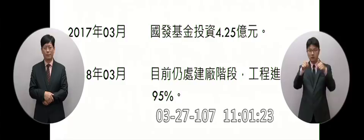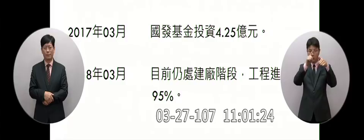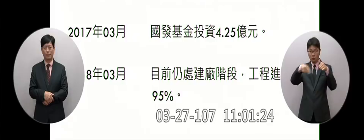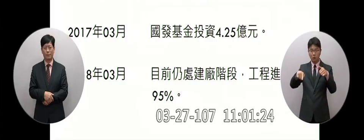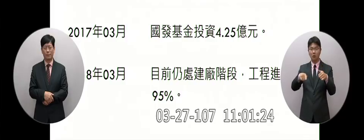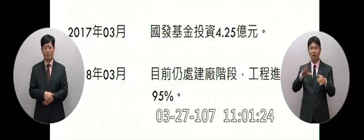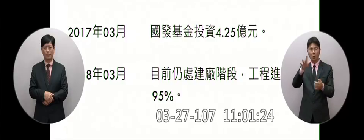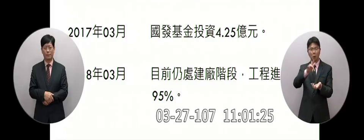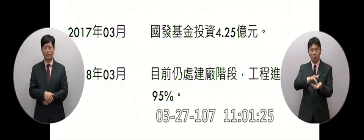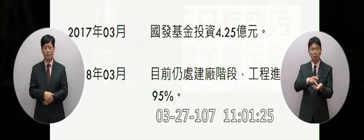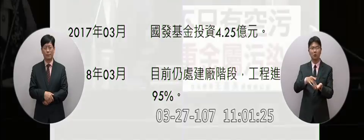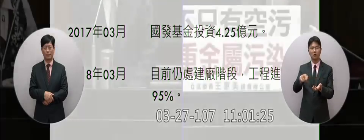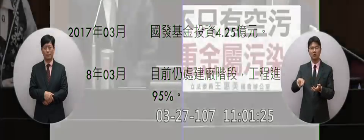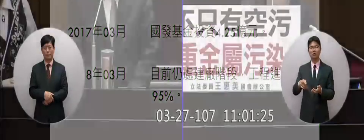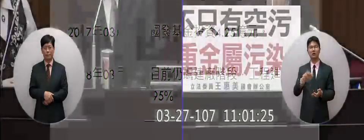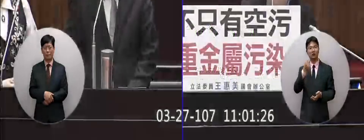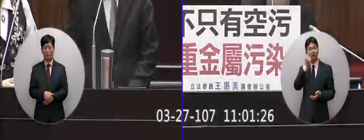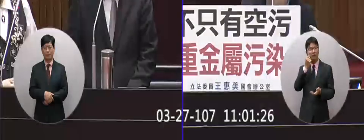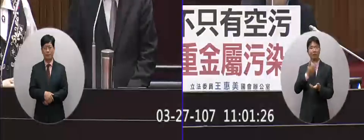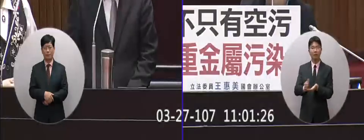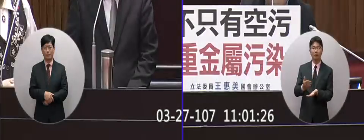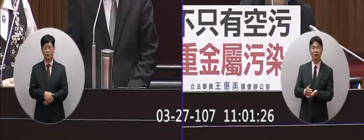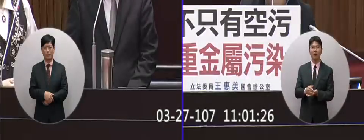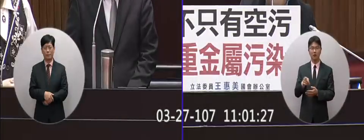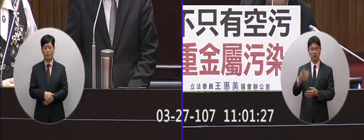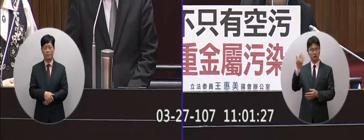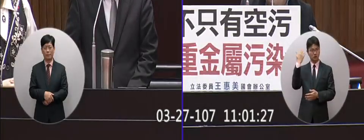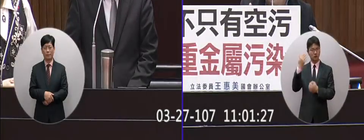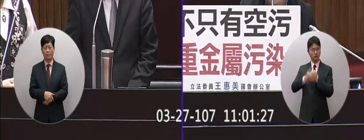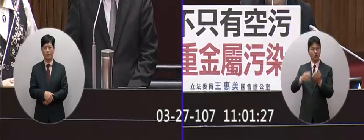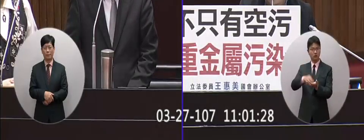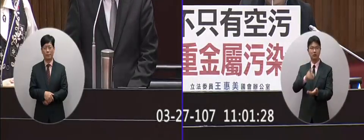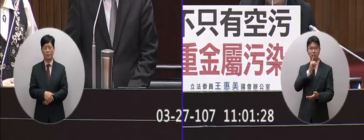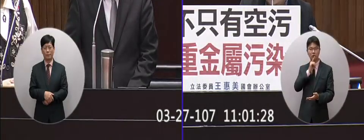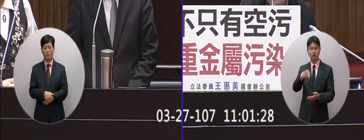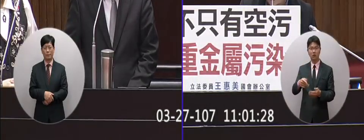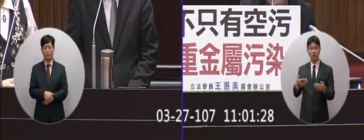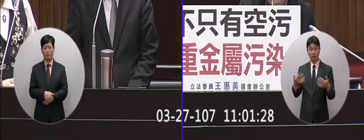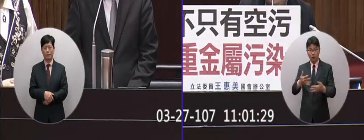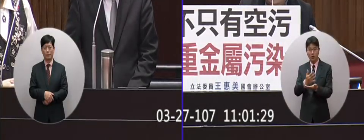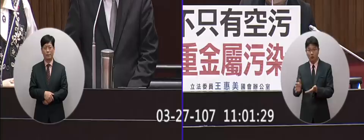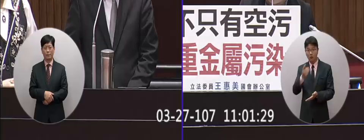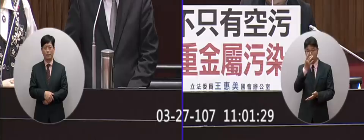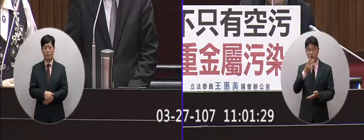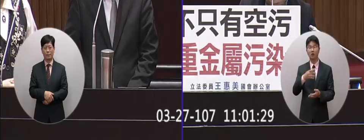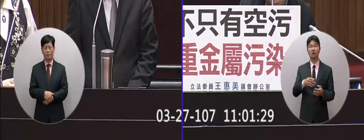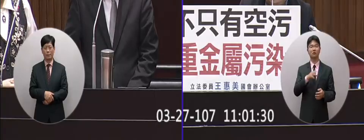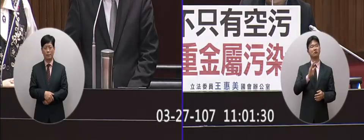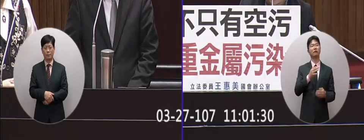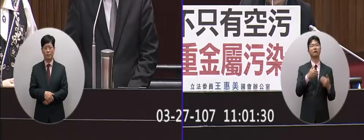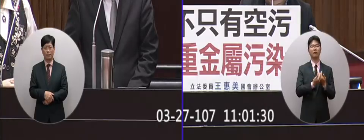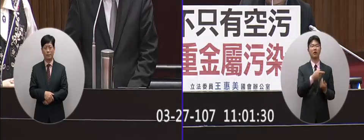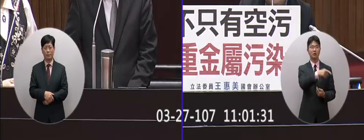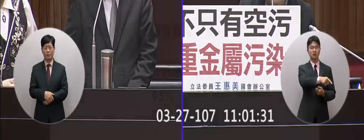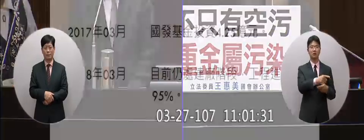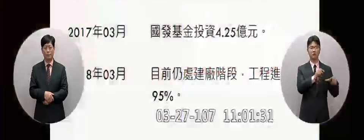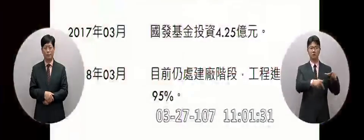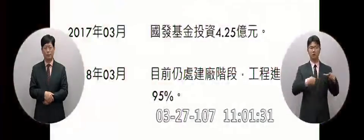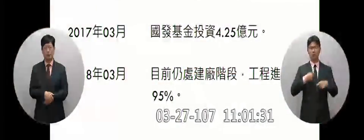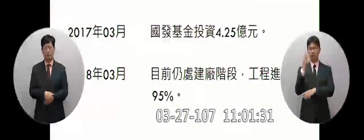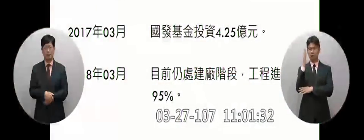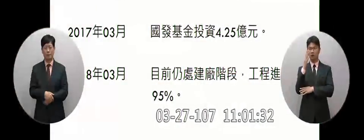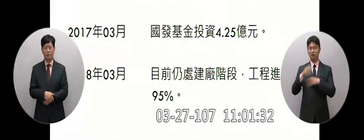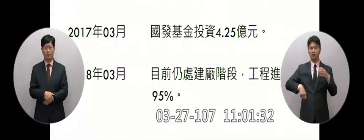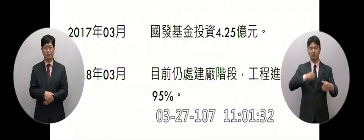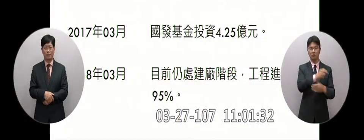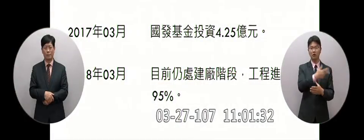毒，所以不能处理。当时人家也有保证，那我们说不能处理。这家公司我们国发基金投资了7亿，七